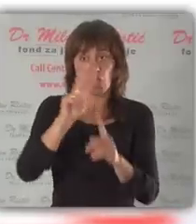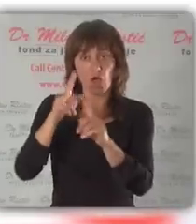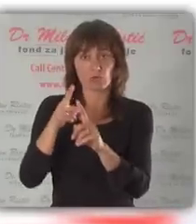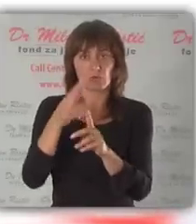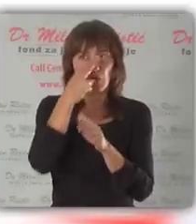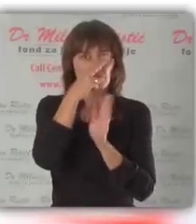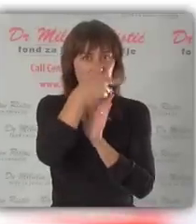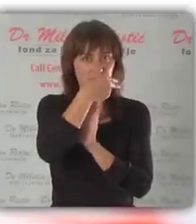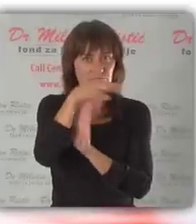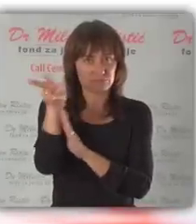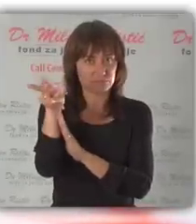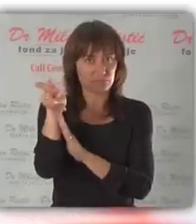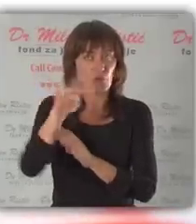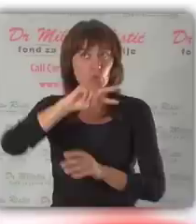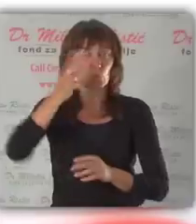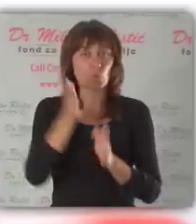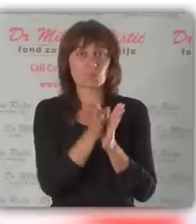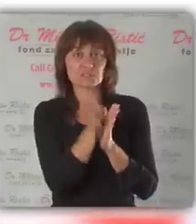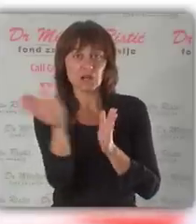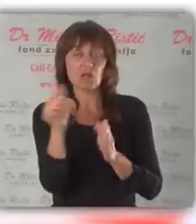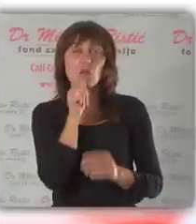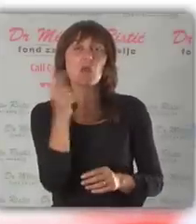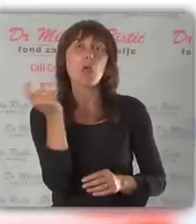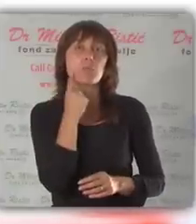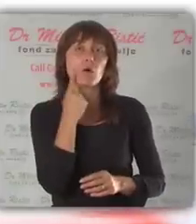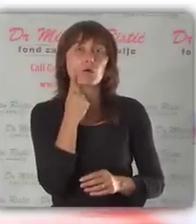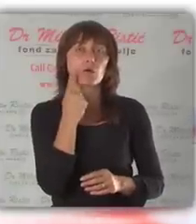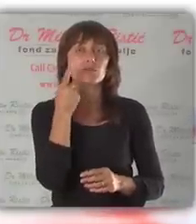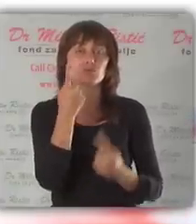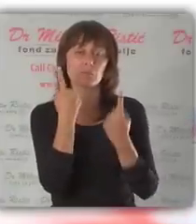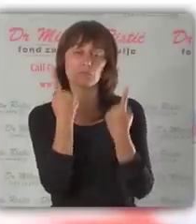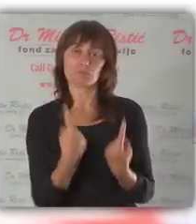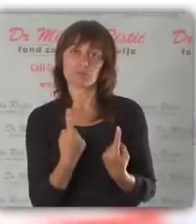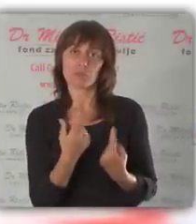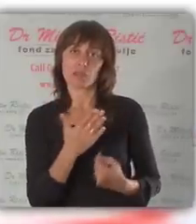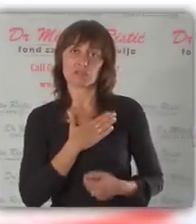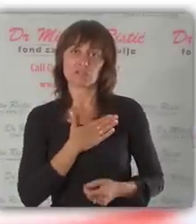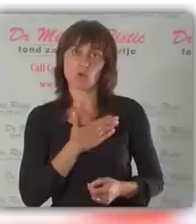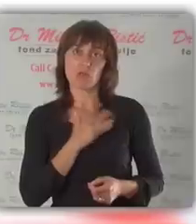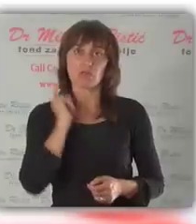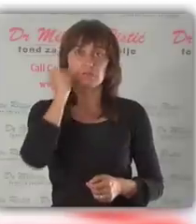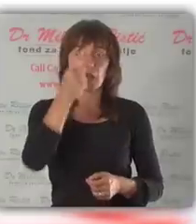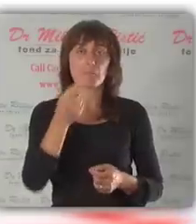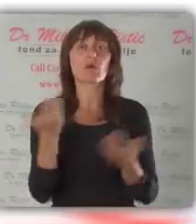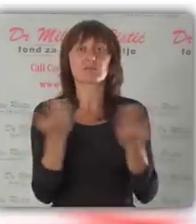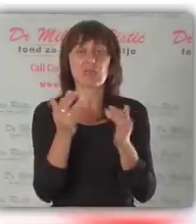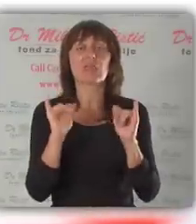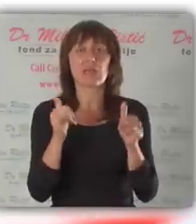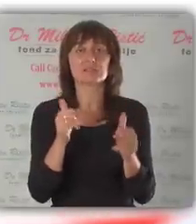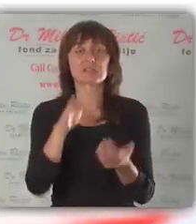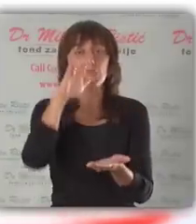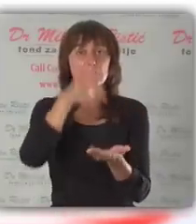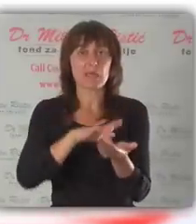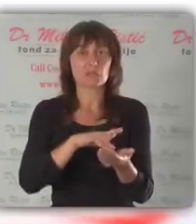a druga skreće pogled na neku drugu stranu, i pokušao da zadrži pozicije i tamo gde već jeste, u